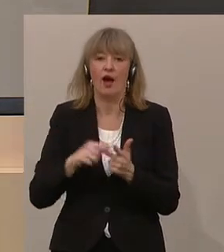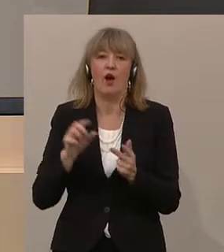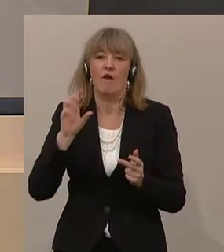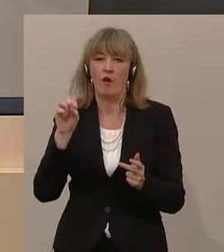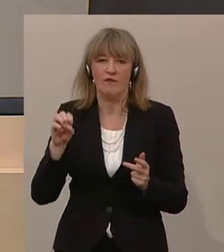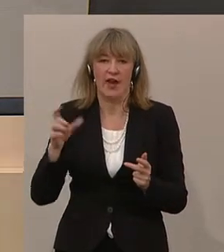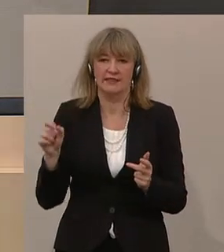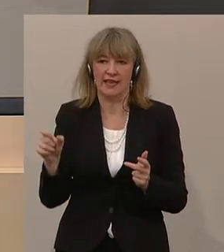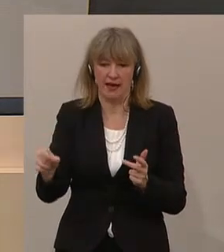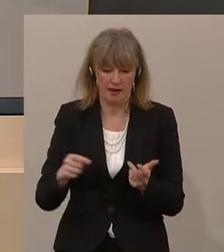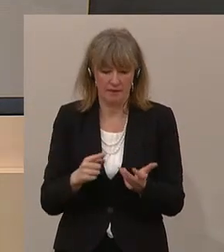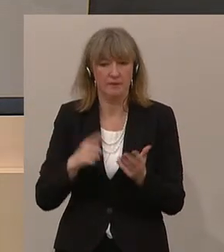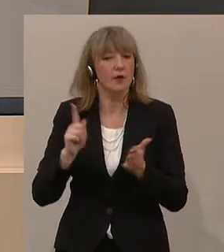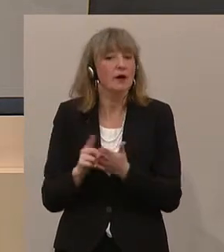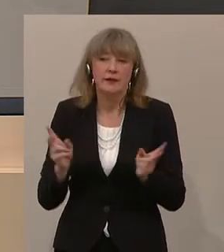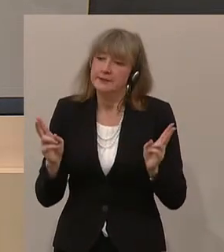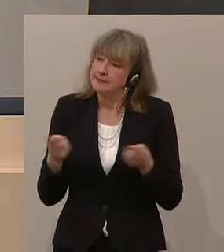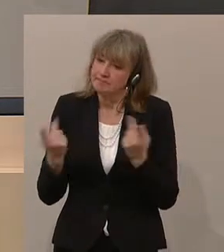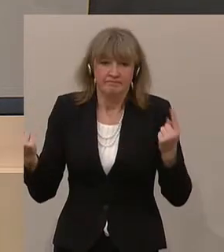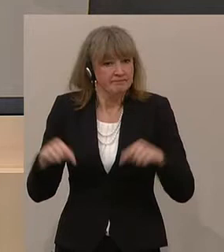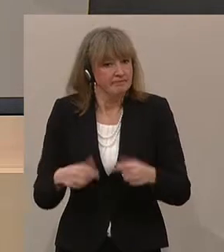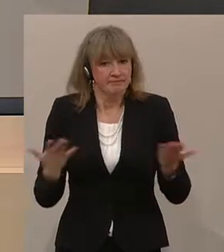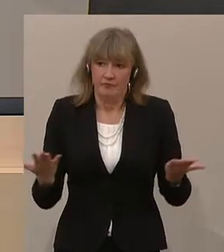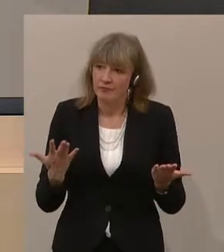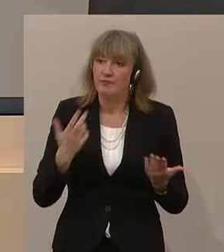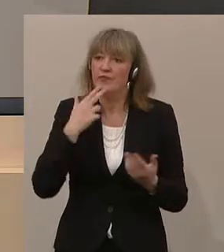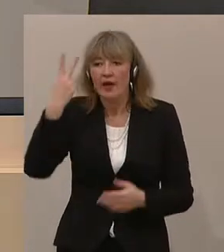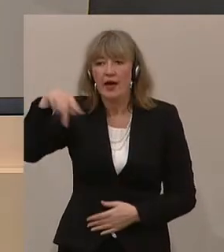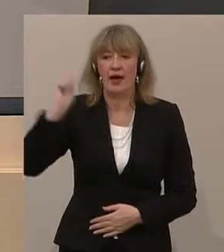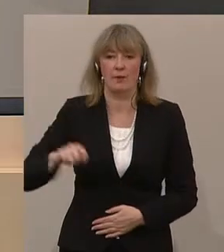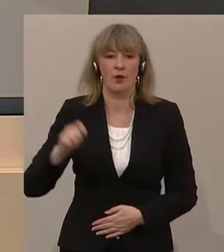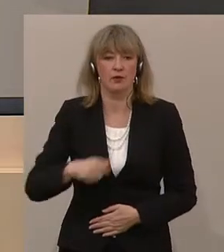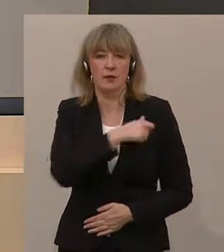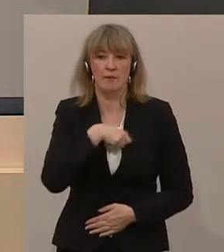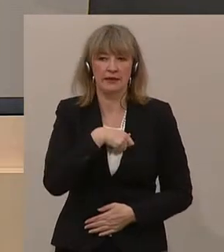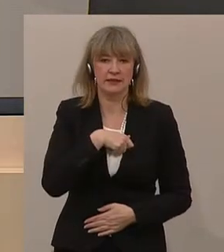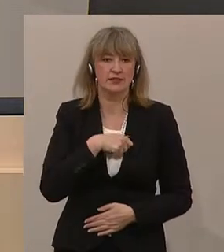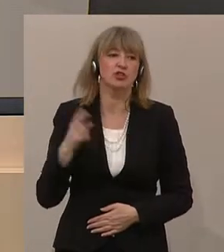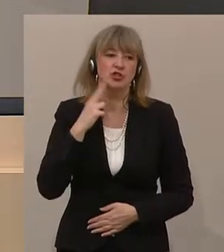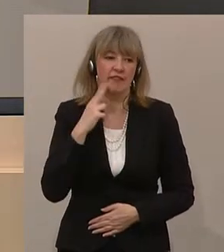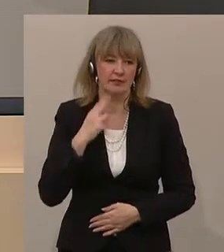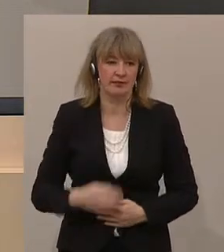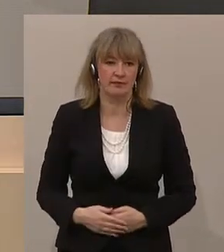Zanger. Verhindert ist der Herr Abgeordnete Magister Stephan.